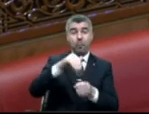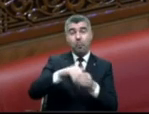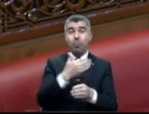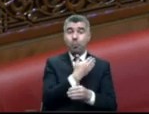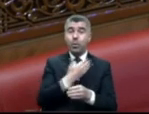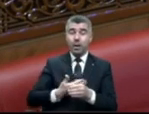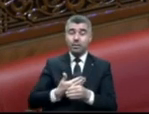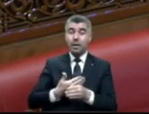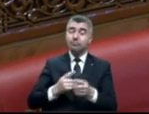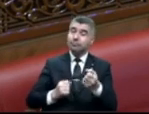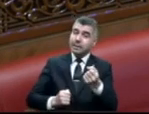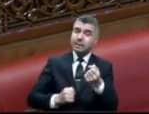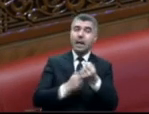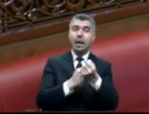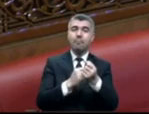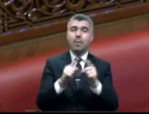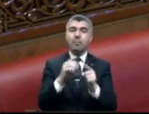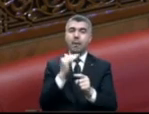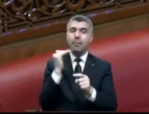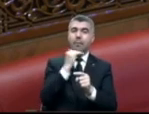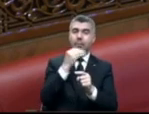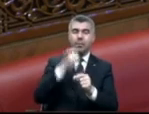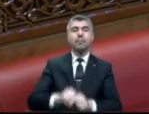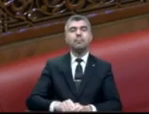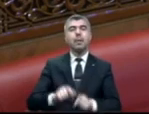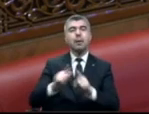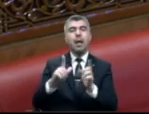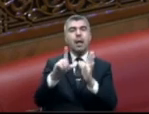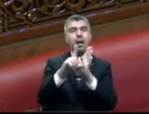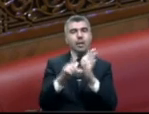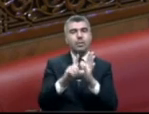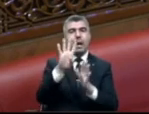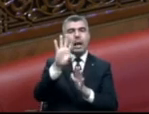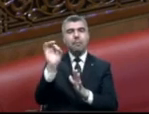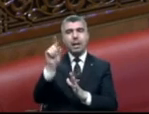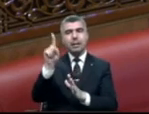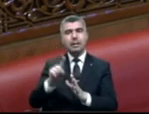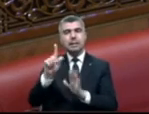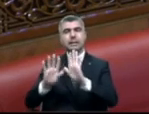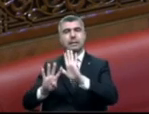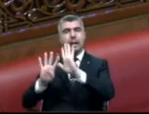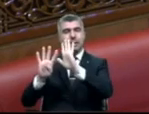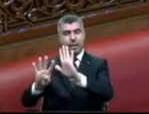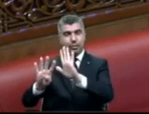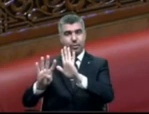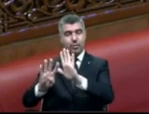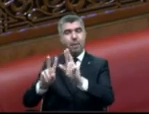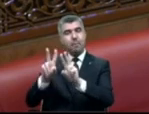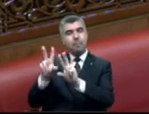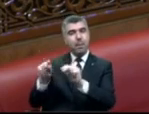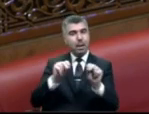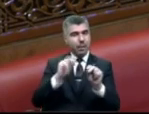الموقر الدعم وتسريع المصادقة عليها. كان المشروع ديال القانون 4019 اللي هو مغير متمم القانون 13-09 ديال